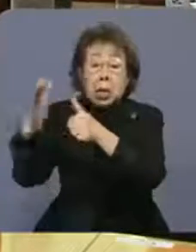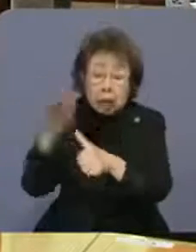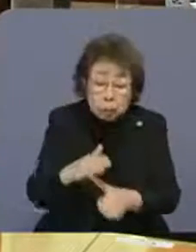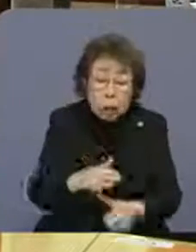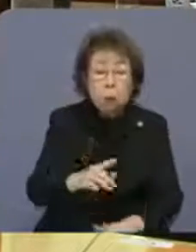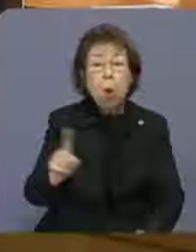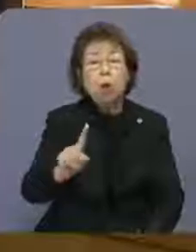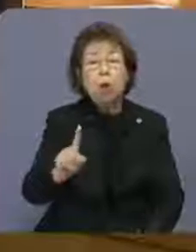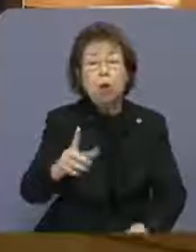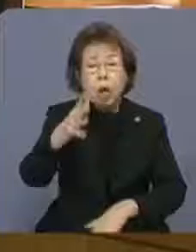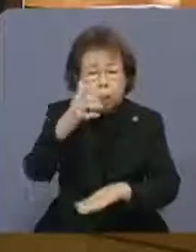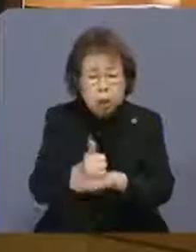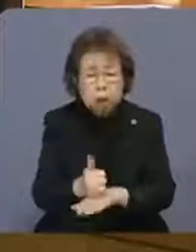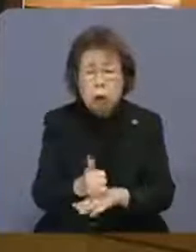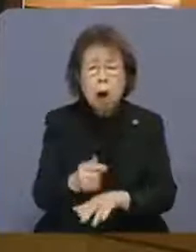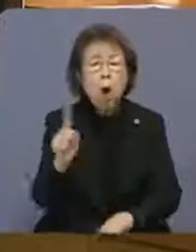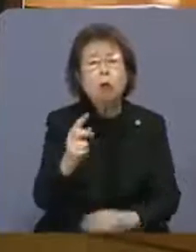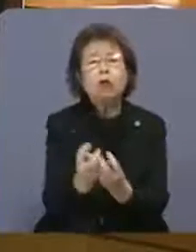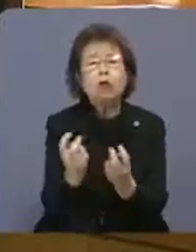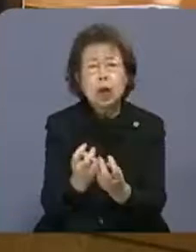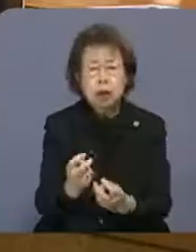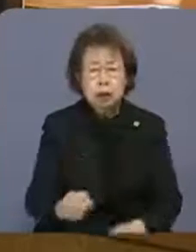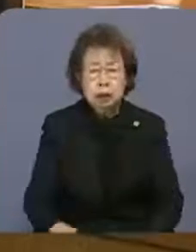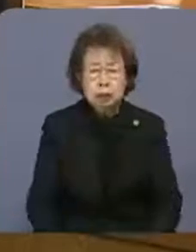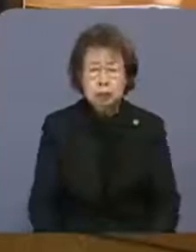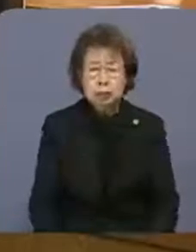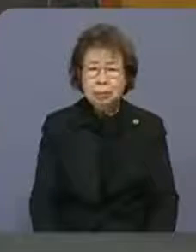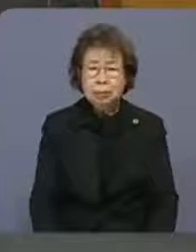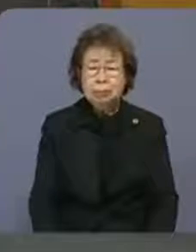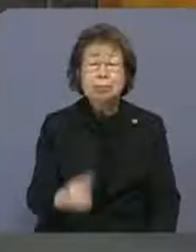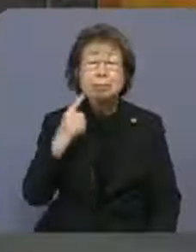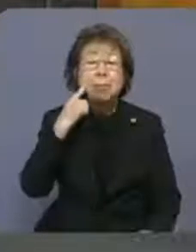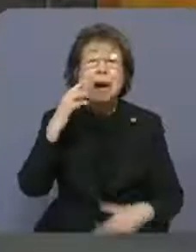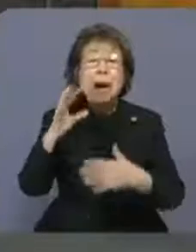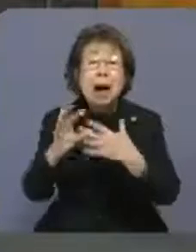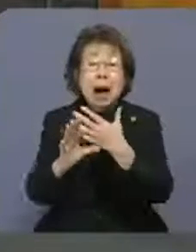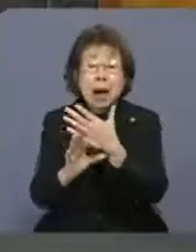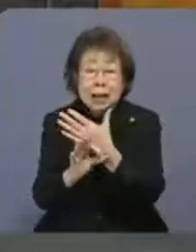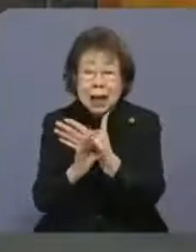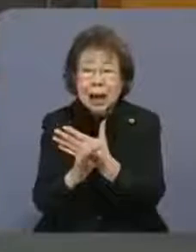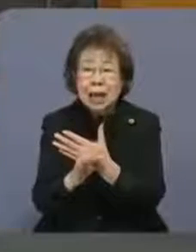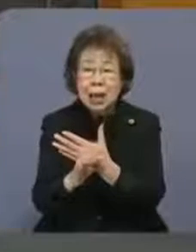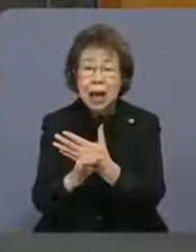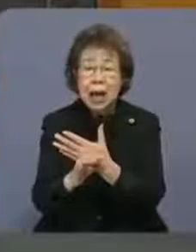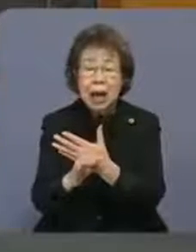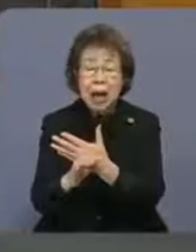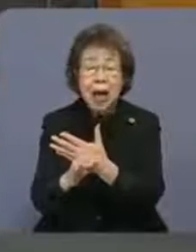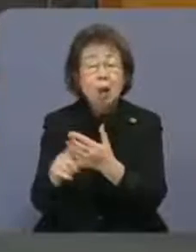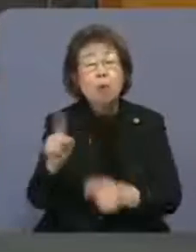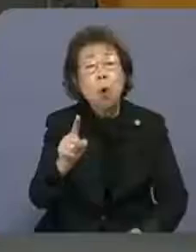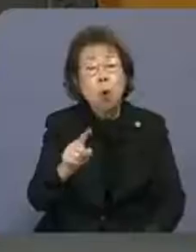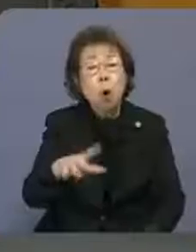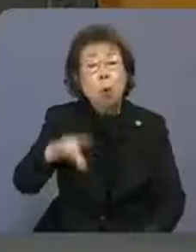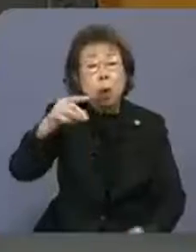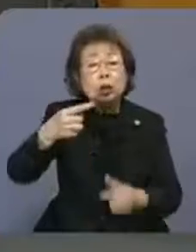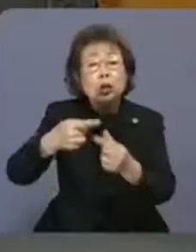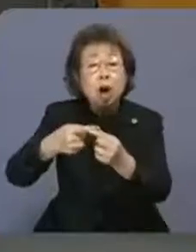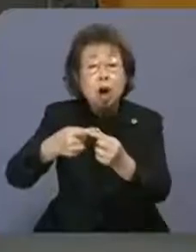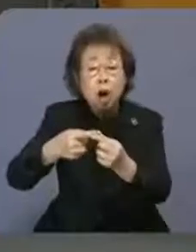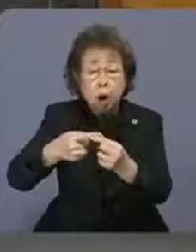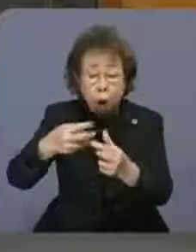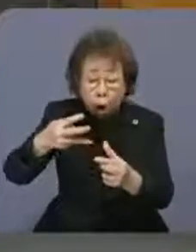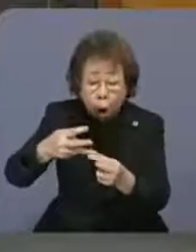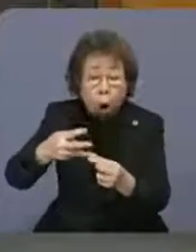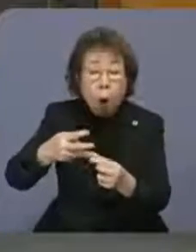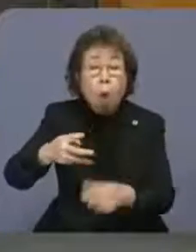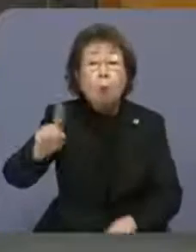실패한다면 결과는 돌이킬 수 없게 됩니다. 만약의 경우에 대비해서 무엇을 우선적으로 할 것이며 또 무엇을 뒤손으로